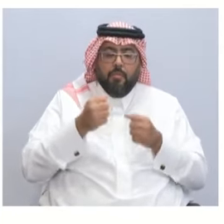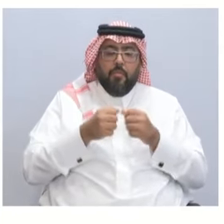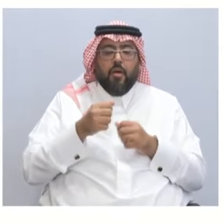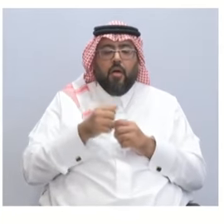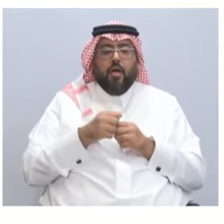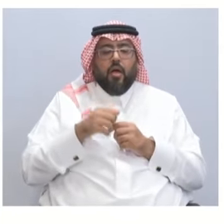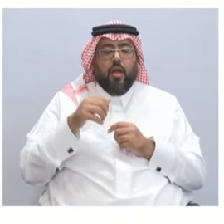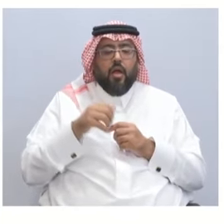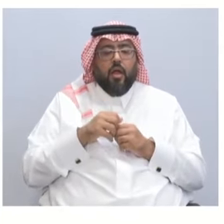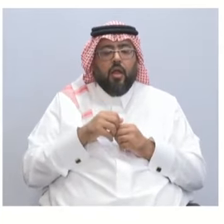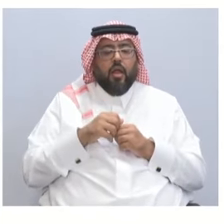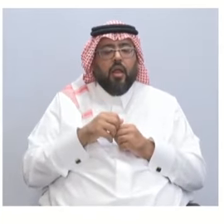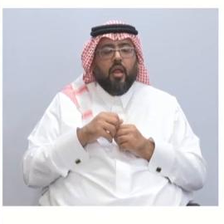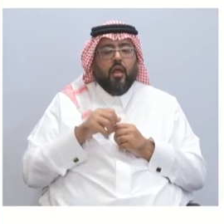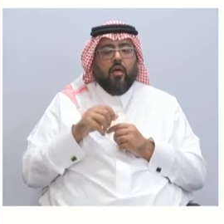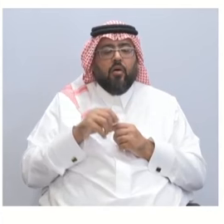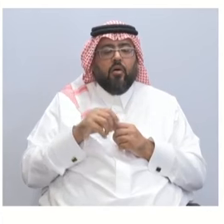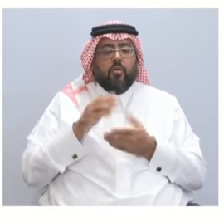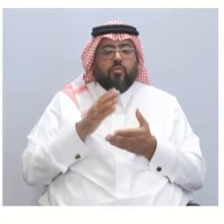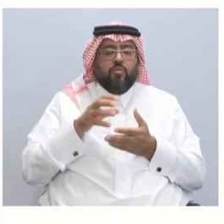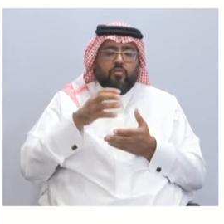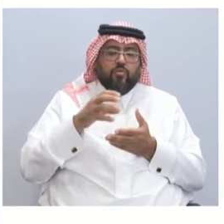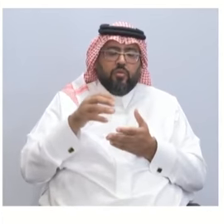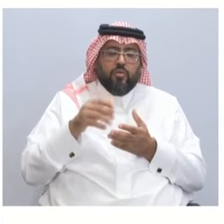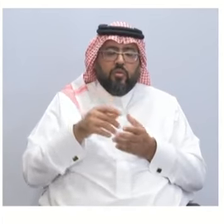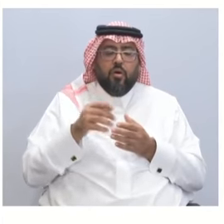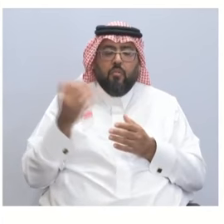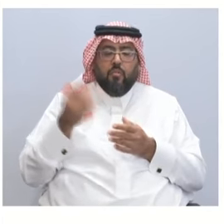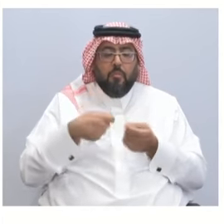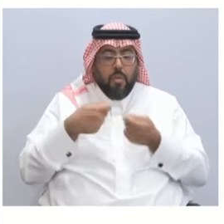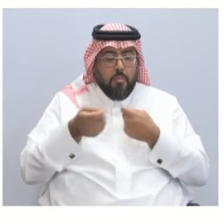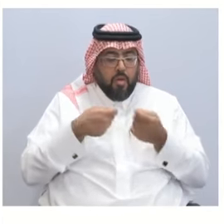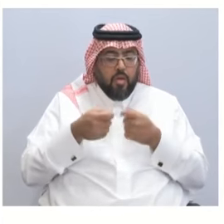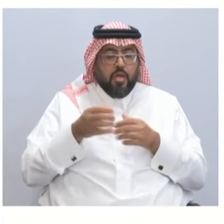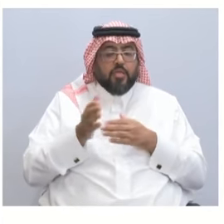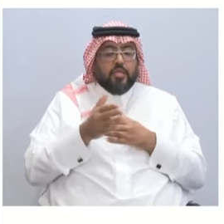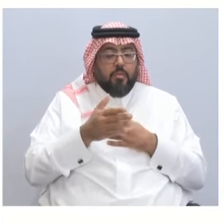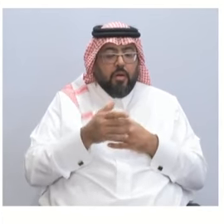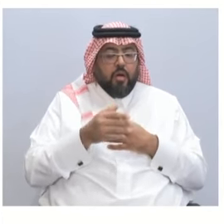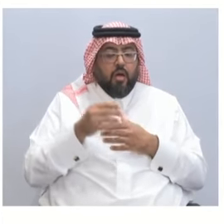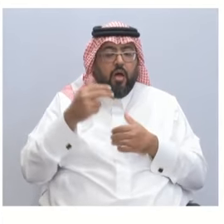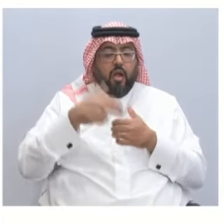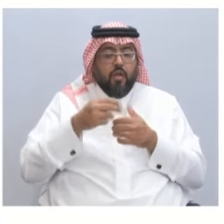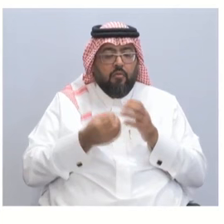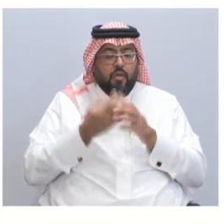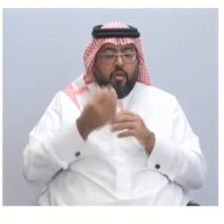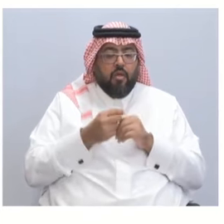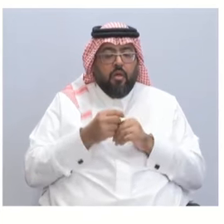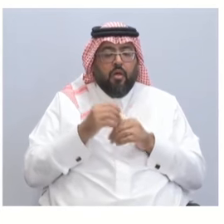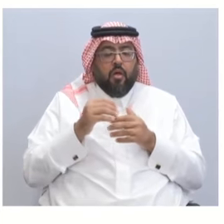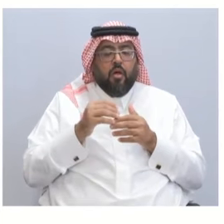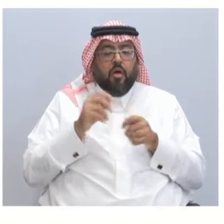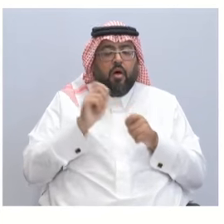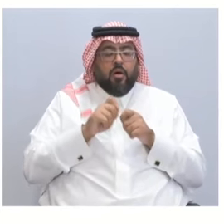من من اهم الانشطه الاقتصاديه صيد الاسماك النفط والثروه المعدنيه